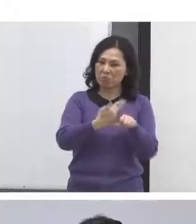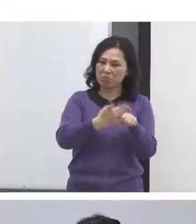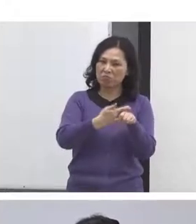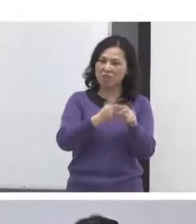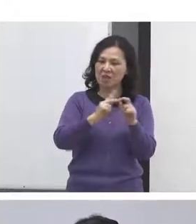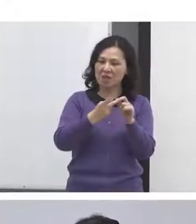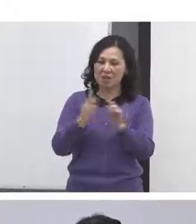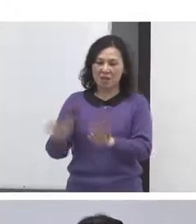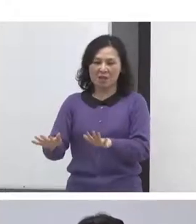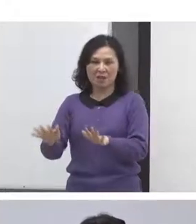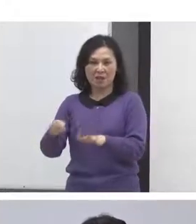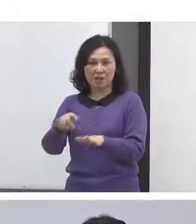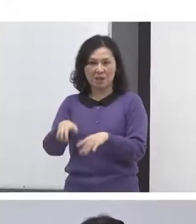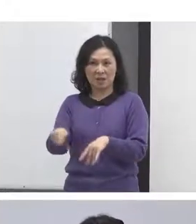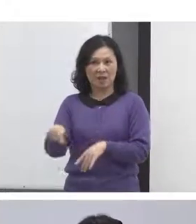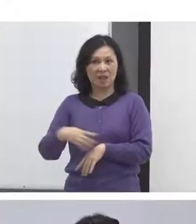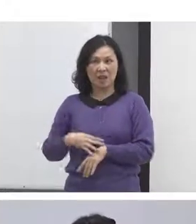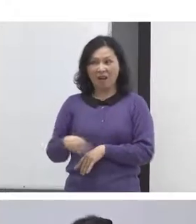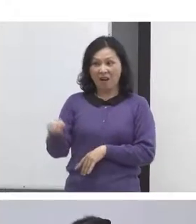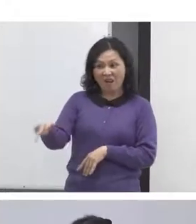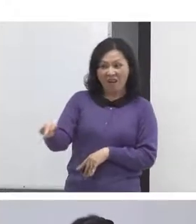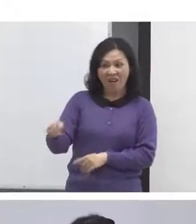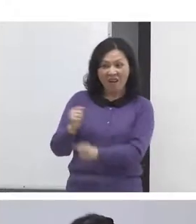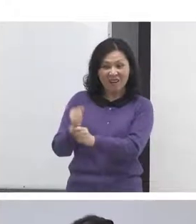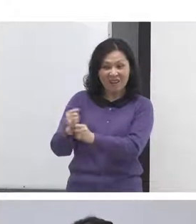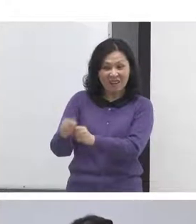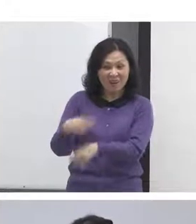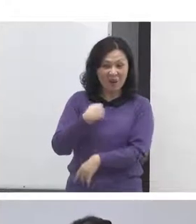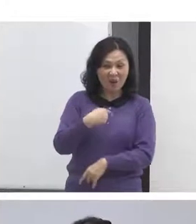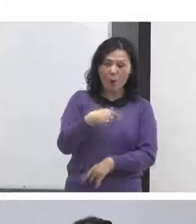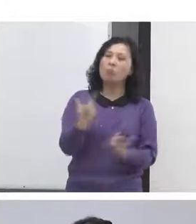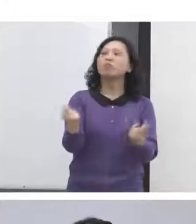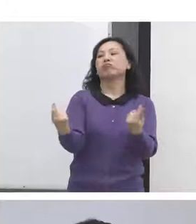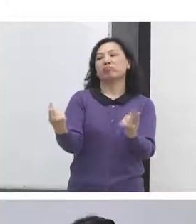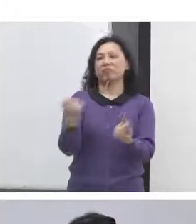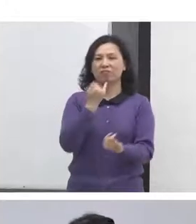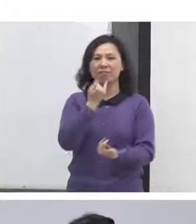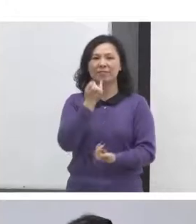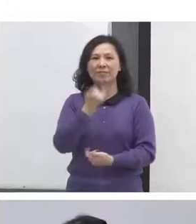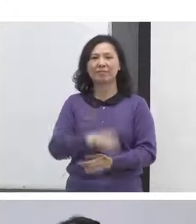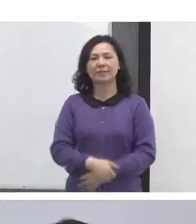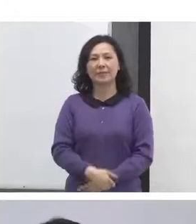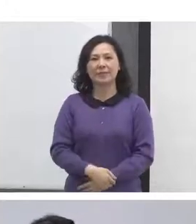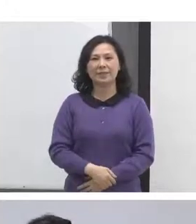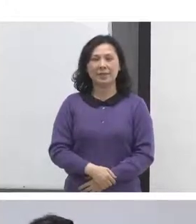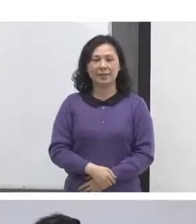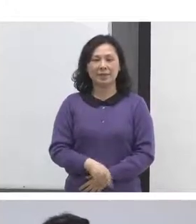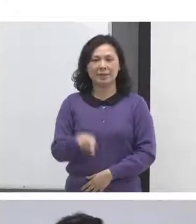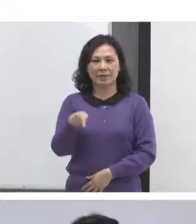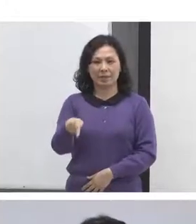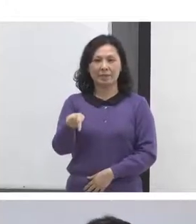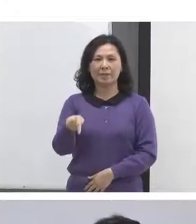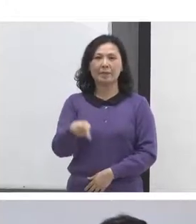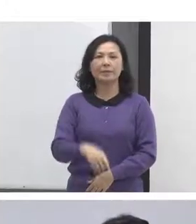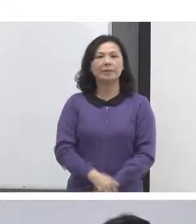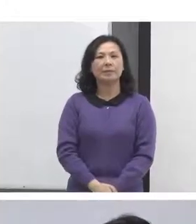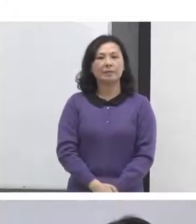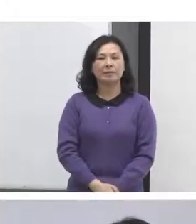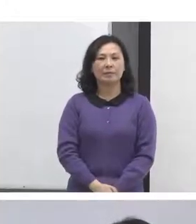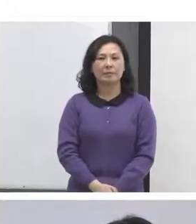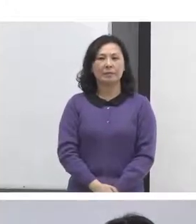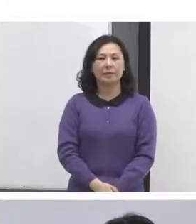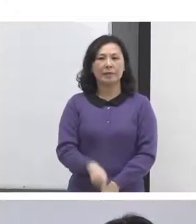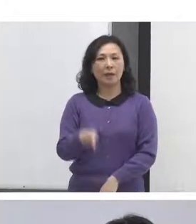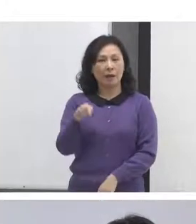现实的权利说，不是只有你那样做才可以，我们这样做也可以。OK， 所以这是 Kelty 的 recursive plug。那 Kelty